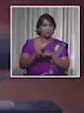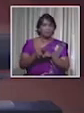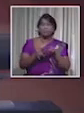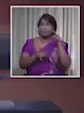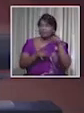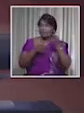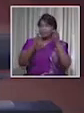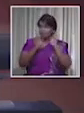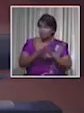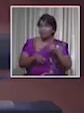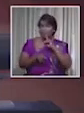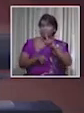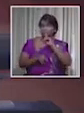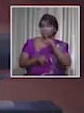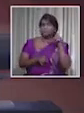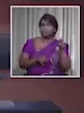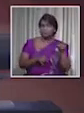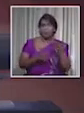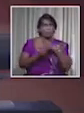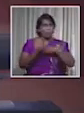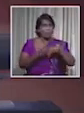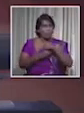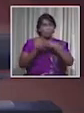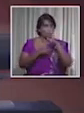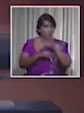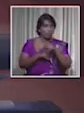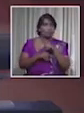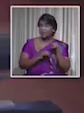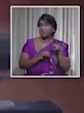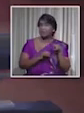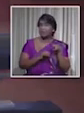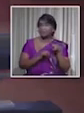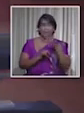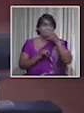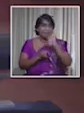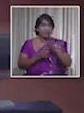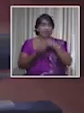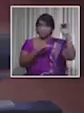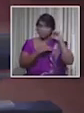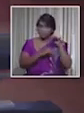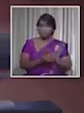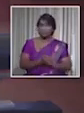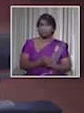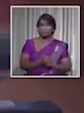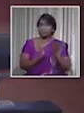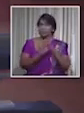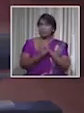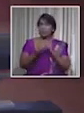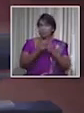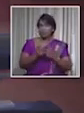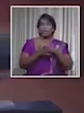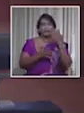தமிழ்நாச அவசானவாசன் திகட்டமாய் திருப்பாத்கரமி திமுனா மே போகிறவள சித்தவின அஹித்தகர விசசாஹித போகிறா பெற ஆணை நிக்கிறோம் ஏக பகுகி விகணன